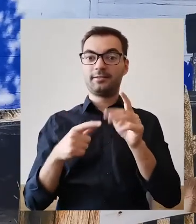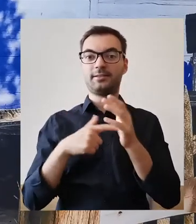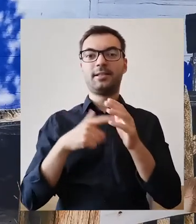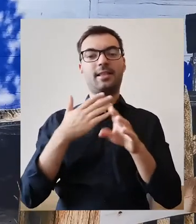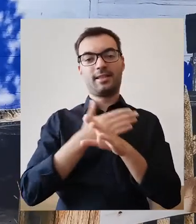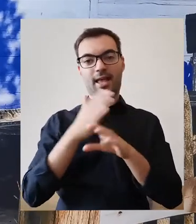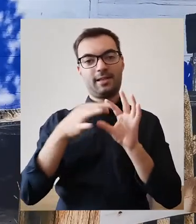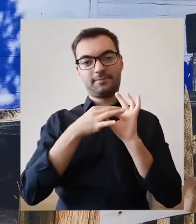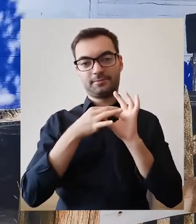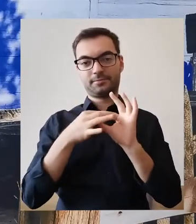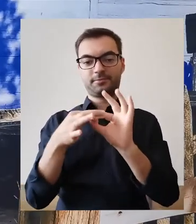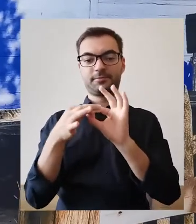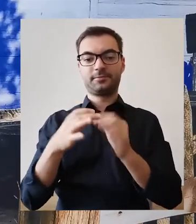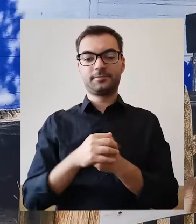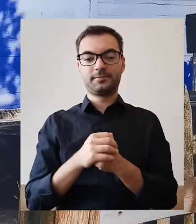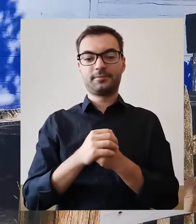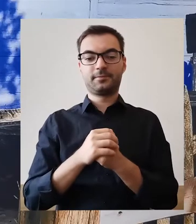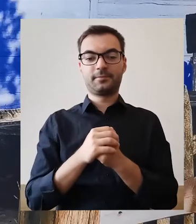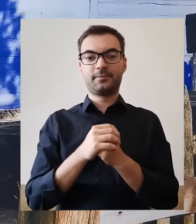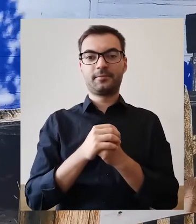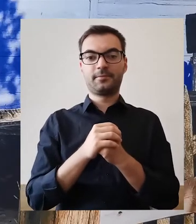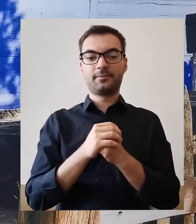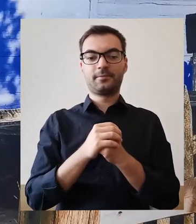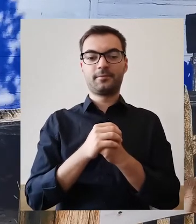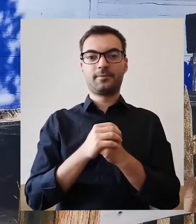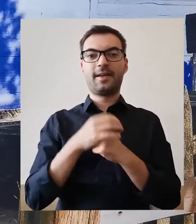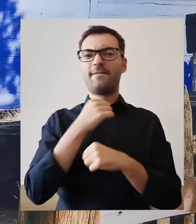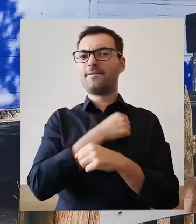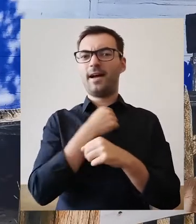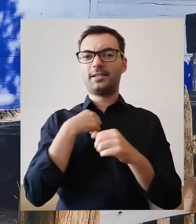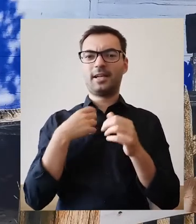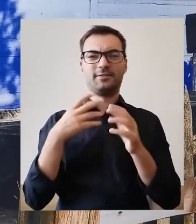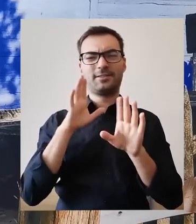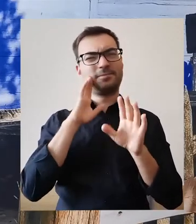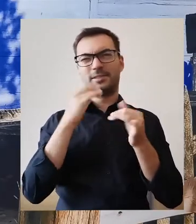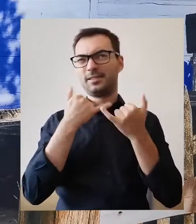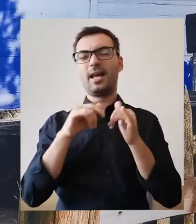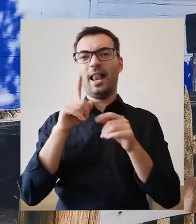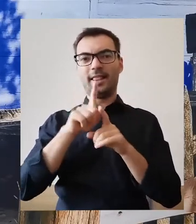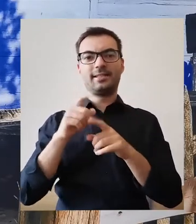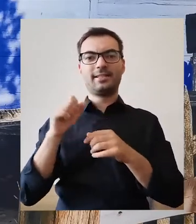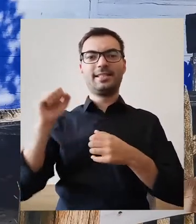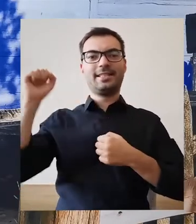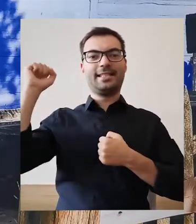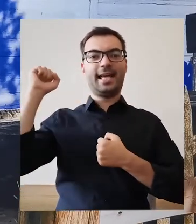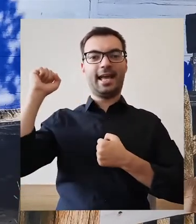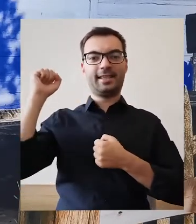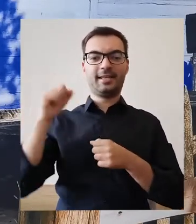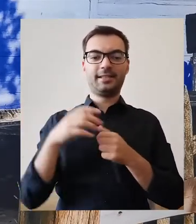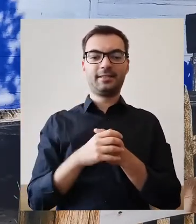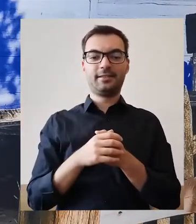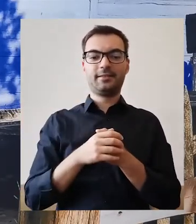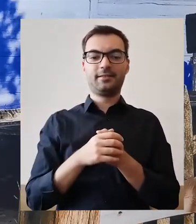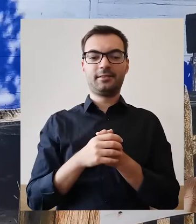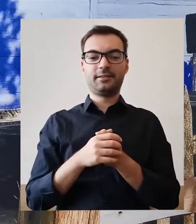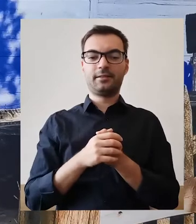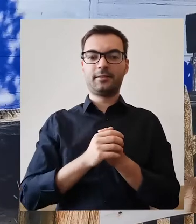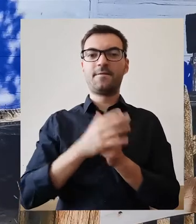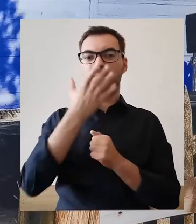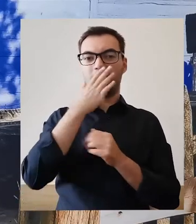tam nadal nie podobna do warszawskiej ale jednak syrena widoczna o was